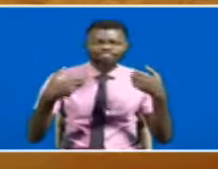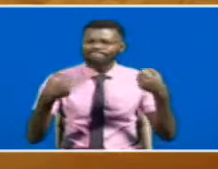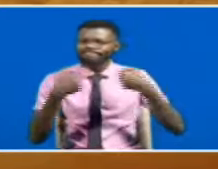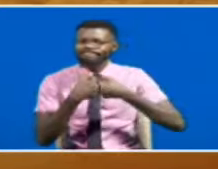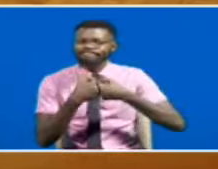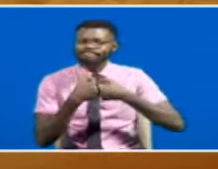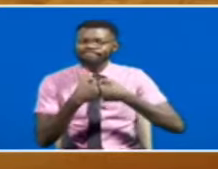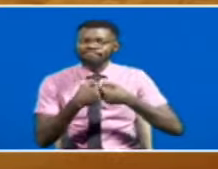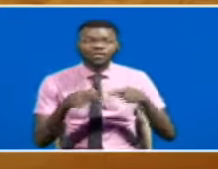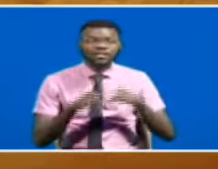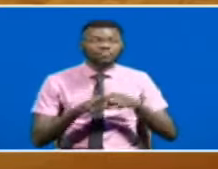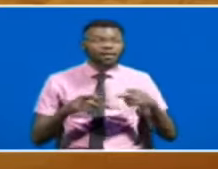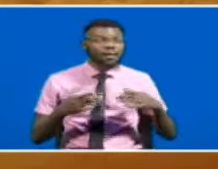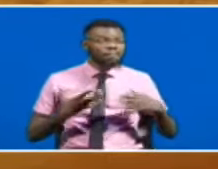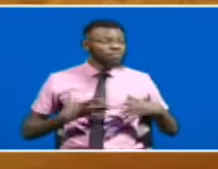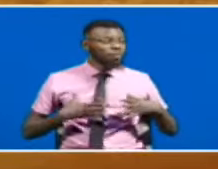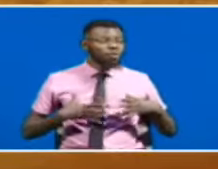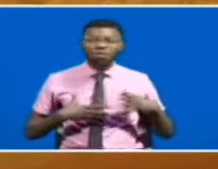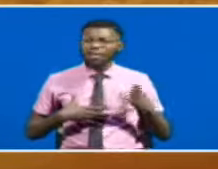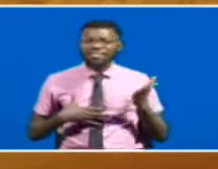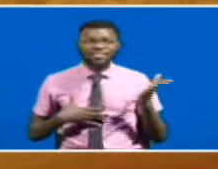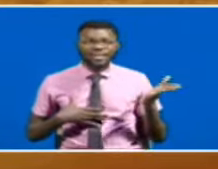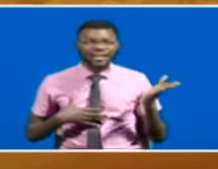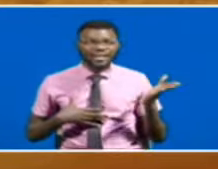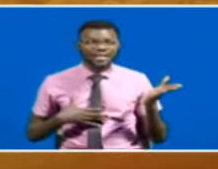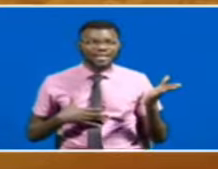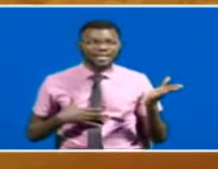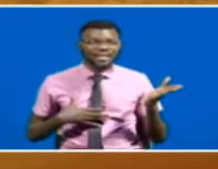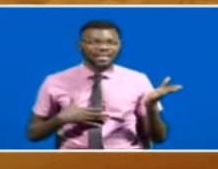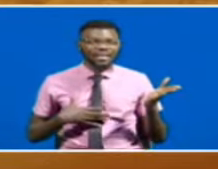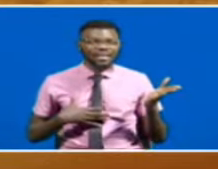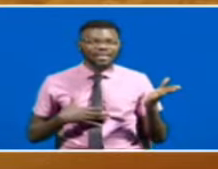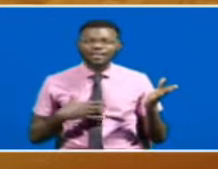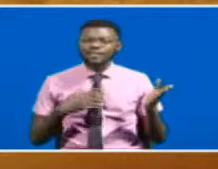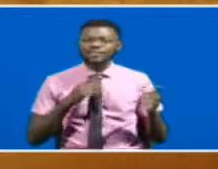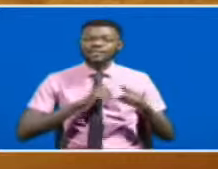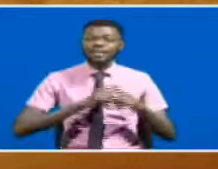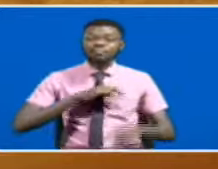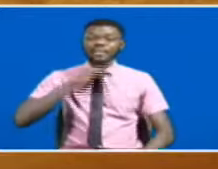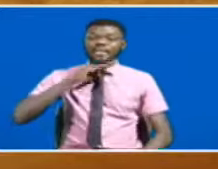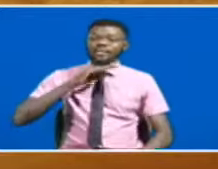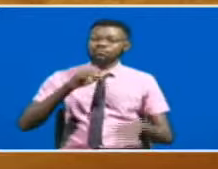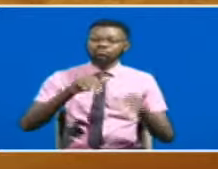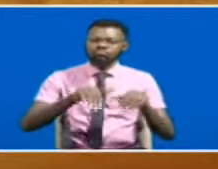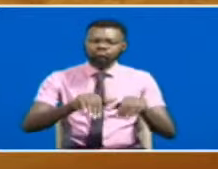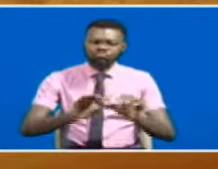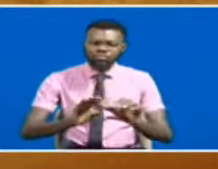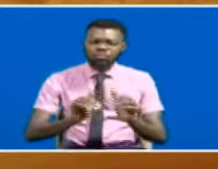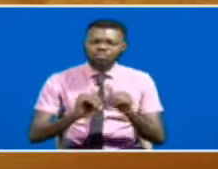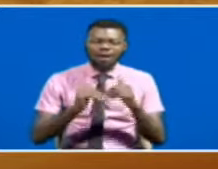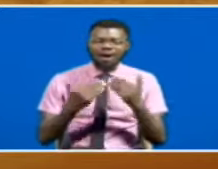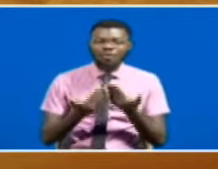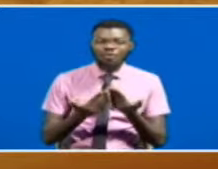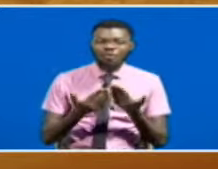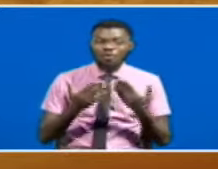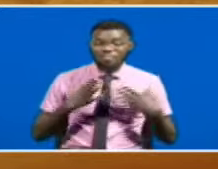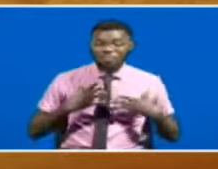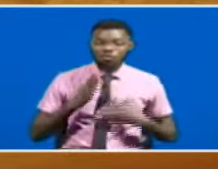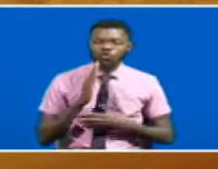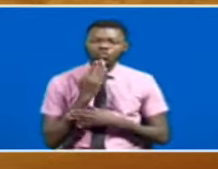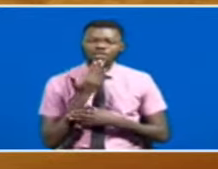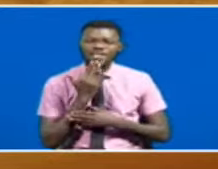makazi na jinsi waathiriwa wanavyoaga wanavyostahili kuzikwa. Wakazi wa eneo la magharibi wanauenzi sana,